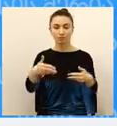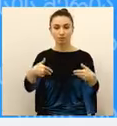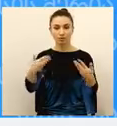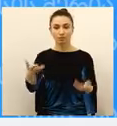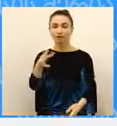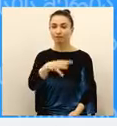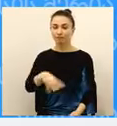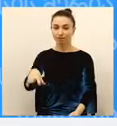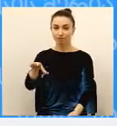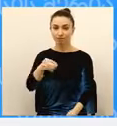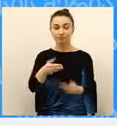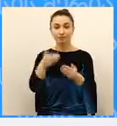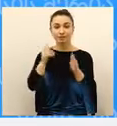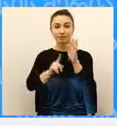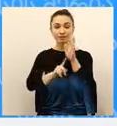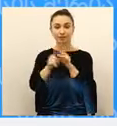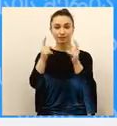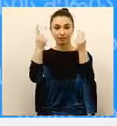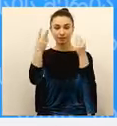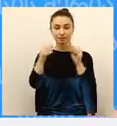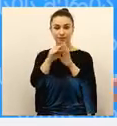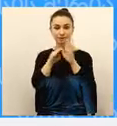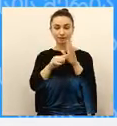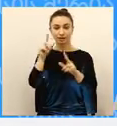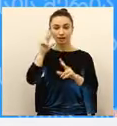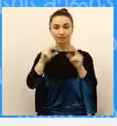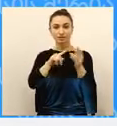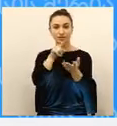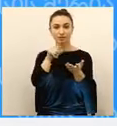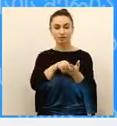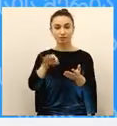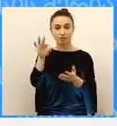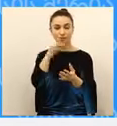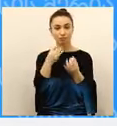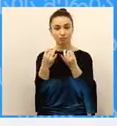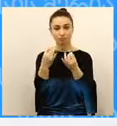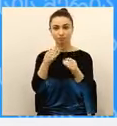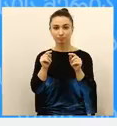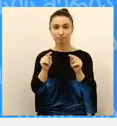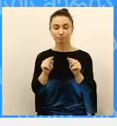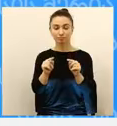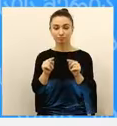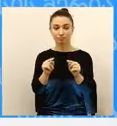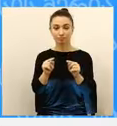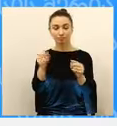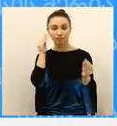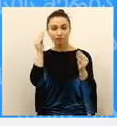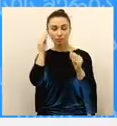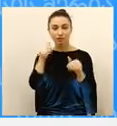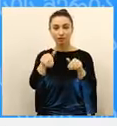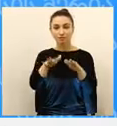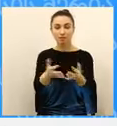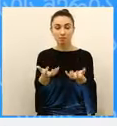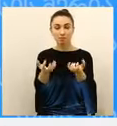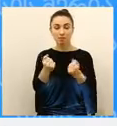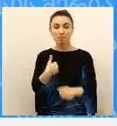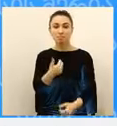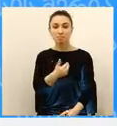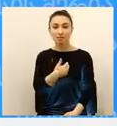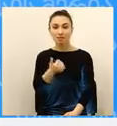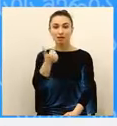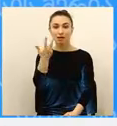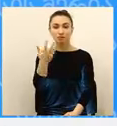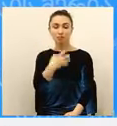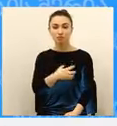მოგესალმებით ყველას. Ვიდრე დავიწყებთ დღესდღეობით გათვალისწინებული საკითხების განხილვას, შელობას, გადაწყვეტილებების მიღებას, მინდა